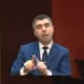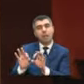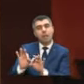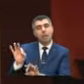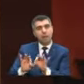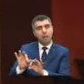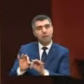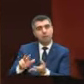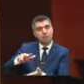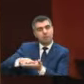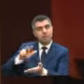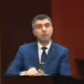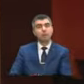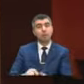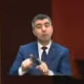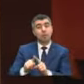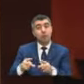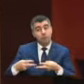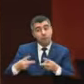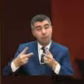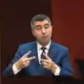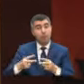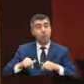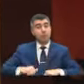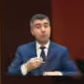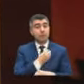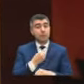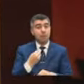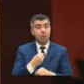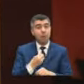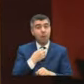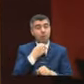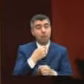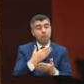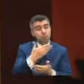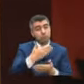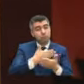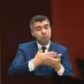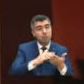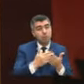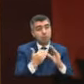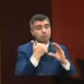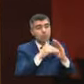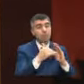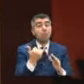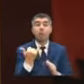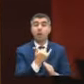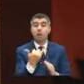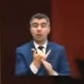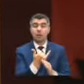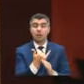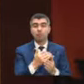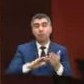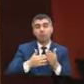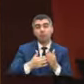إلا أن ضرورة التصريح لوزارة الصحة بسعر البين دون احتساب الرسوم على كل مؤسسة تصنيع أو استيراد مستلزم طبية ضرورة على كيفية